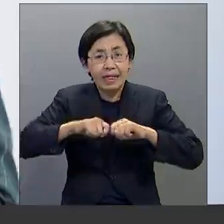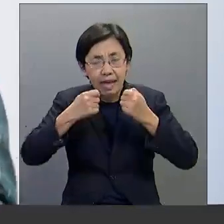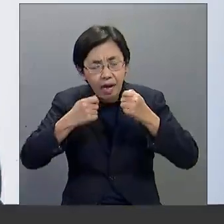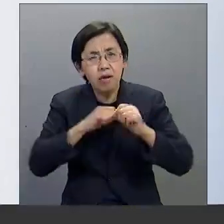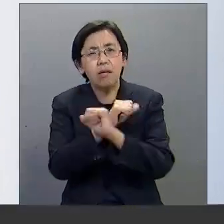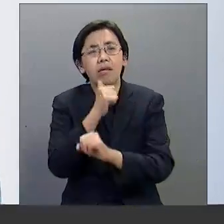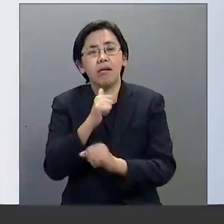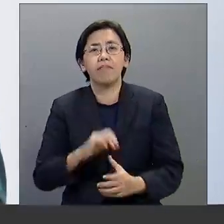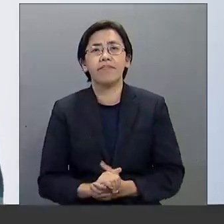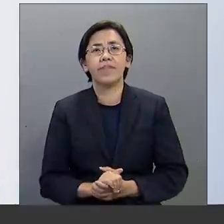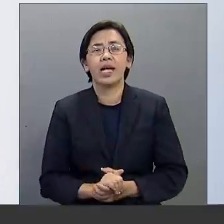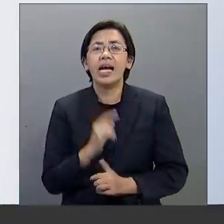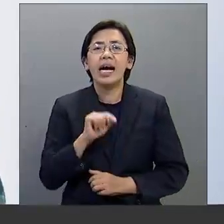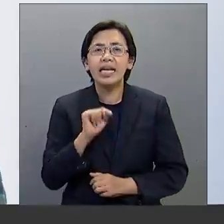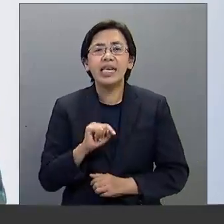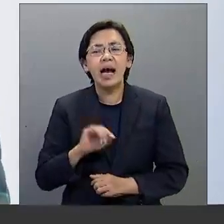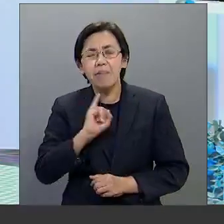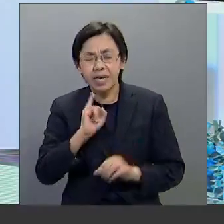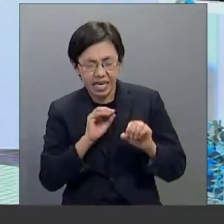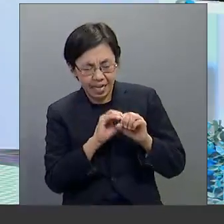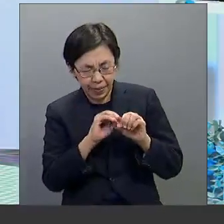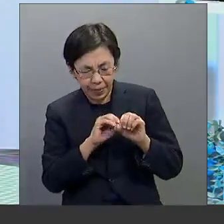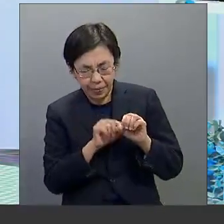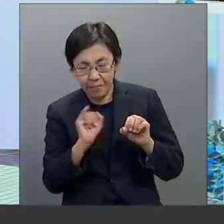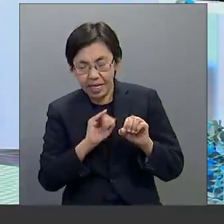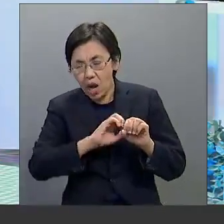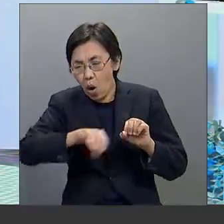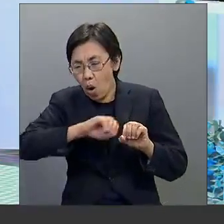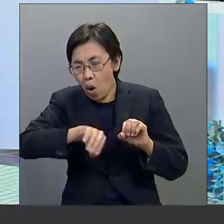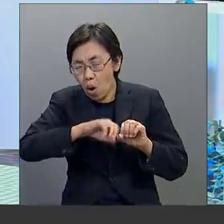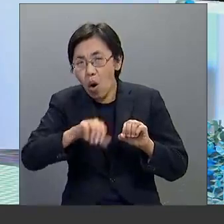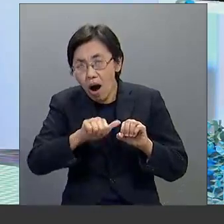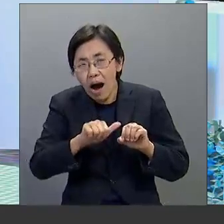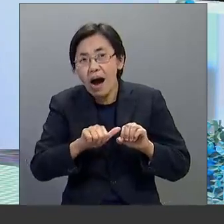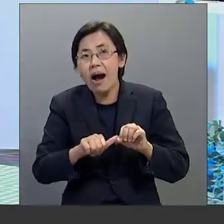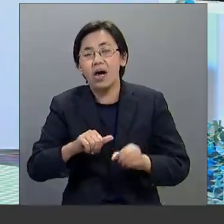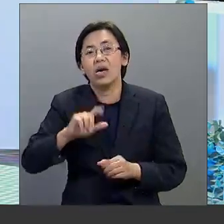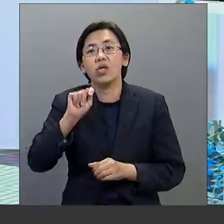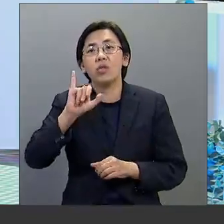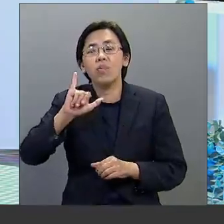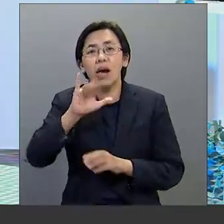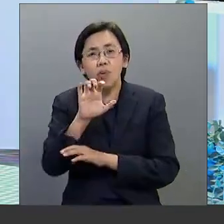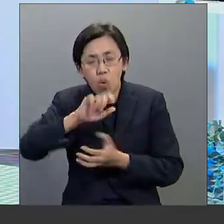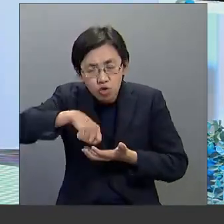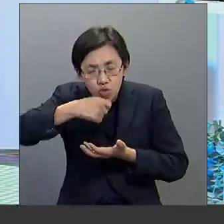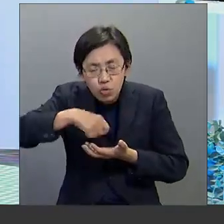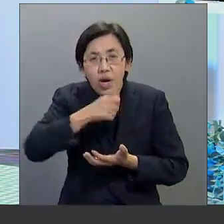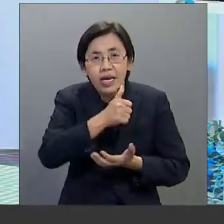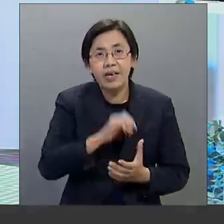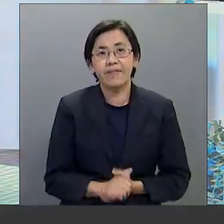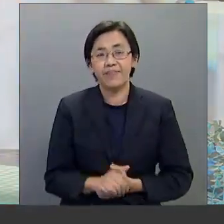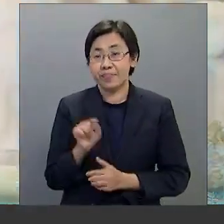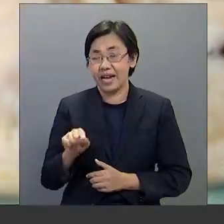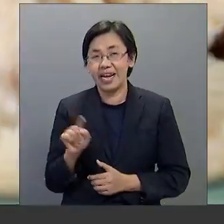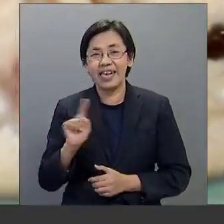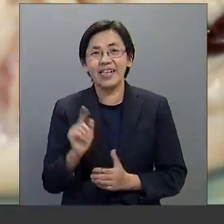มเหล็กที่เกาะกินอยู่ในหลอดเลือดของเราได้เป็นอย่างดีต้มยำก็เป็นอีกหนึ่งเมนูอาหารไทยที่ดีต่อใจอีกต้มหนึ่งเลยก็คือต้มขา